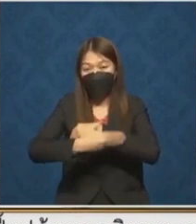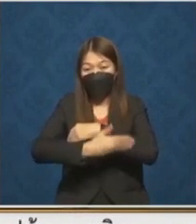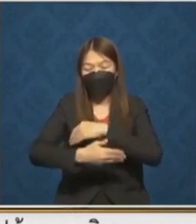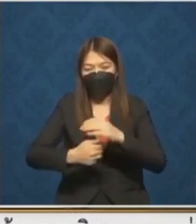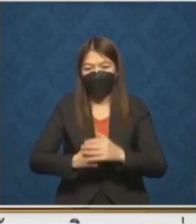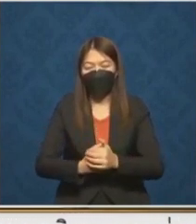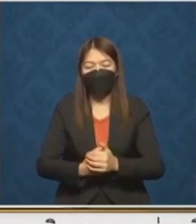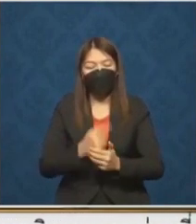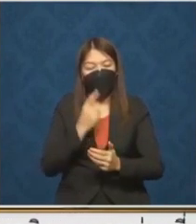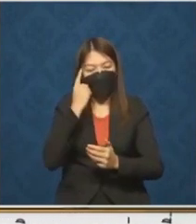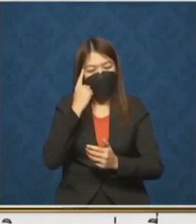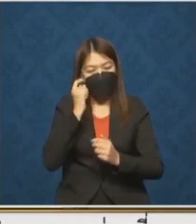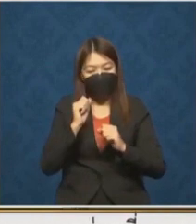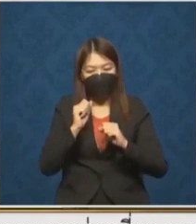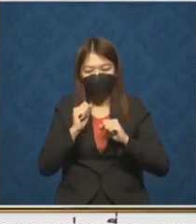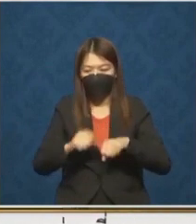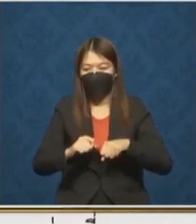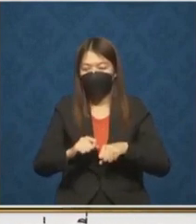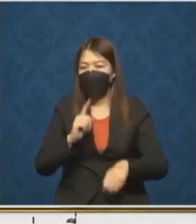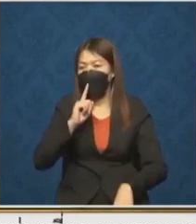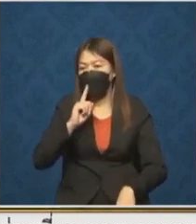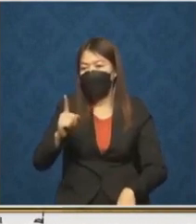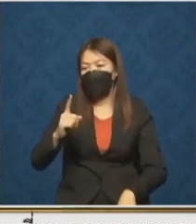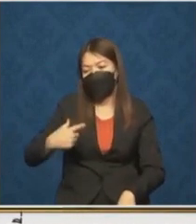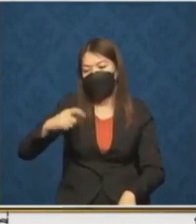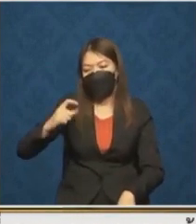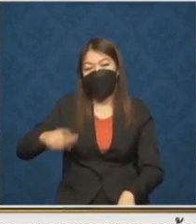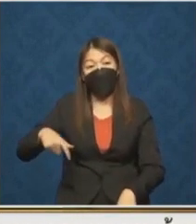ได้ตัดสนใจไปฟ้องสารปกของ